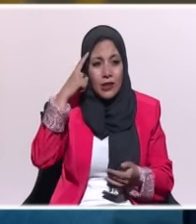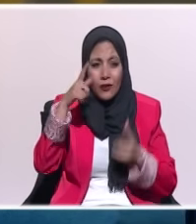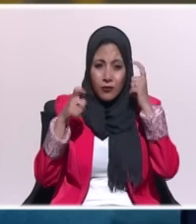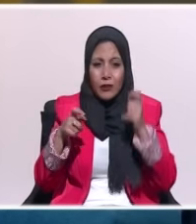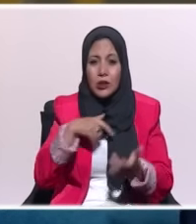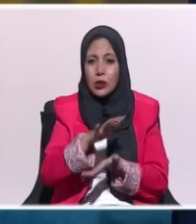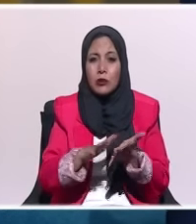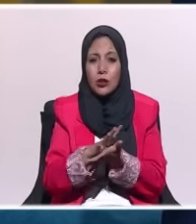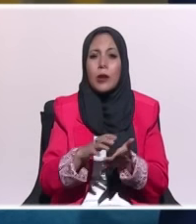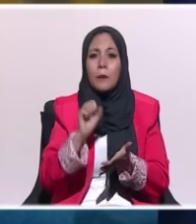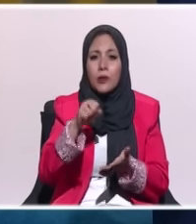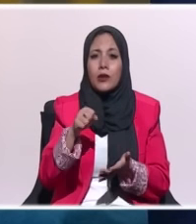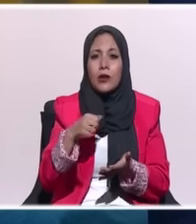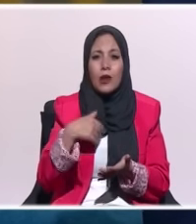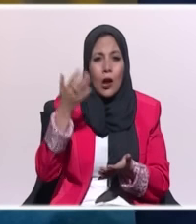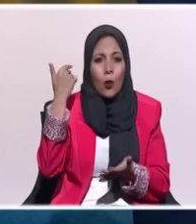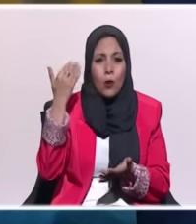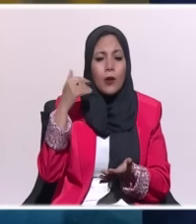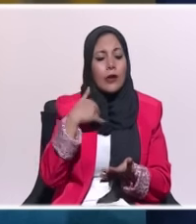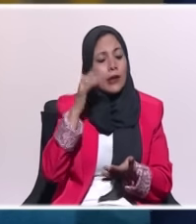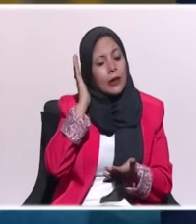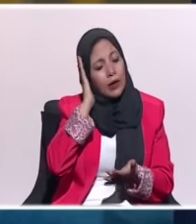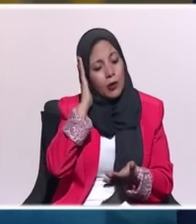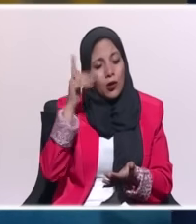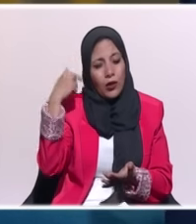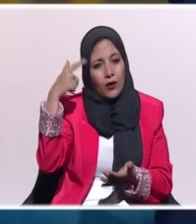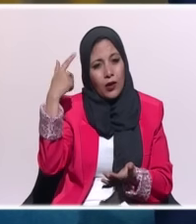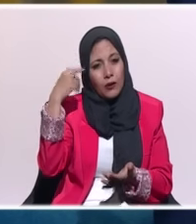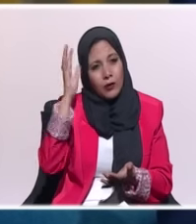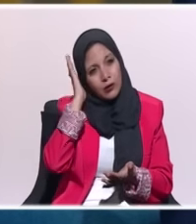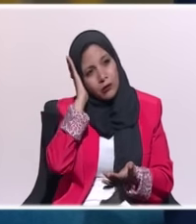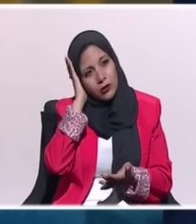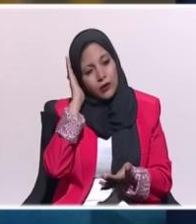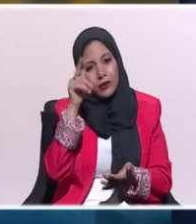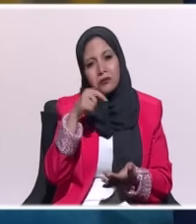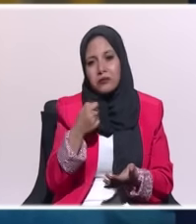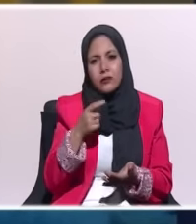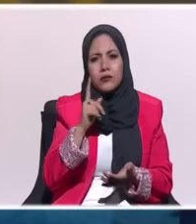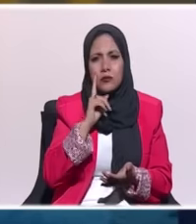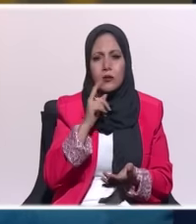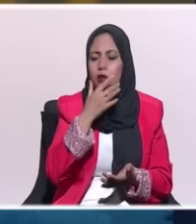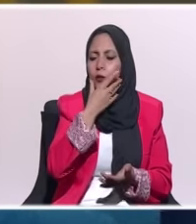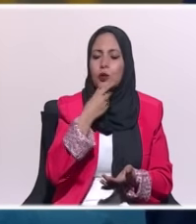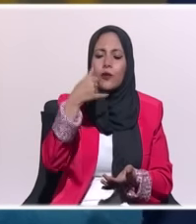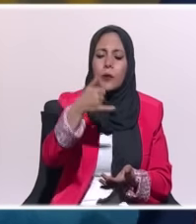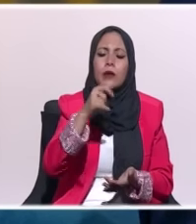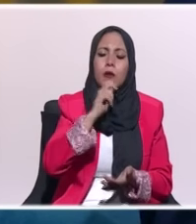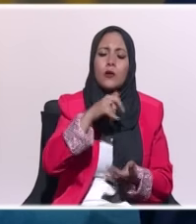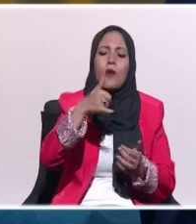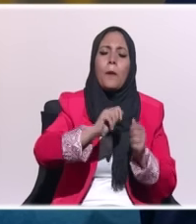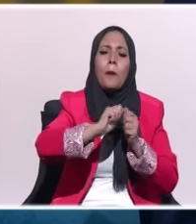ان انا قبل ما اعرف اصلا القصه دي كانت بيجيني حلم دايما متردد عليا ولغايه وقتنا هذا بتردد عليا. اني بشوف واحده ست واقفه لي من